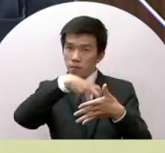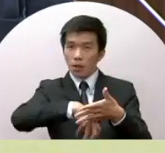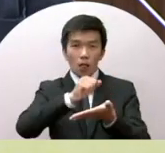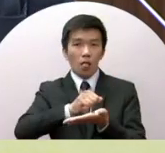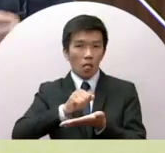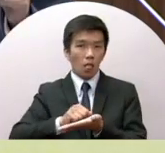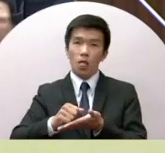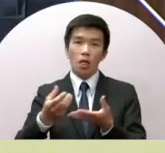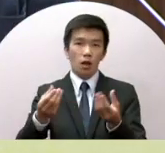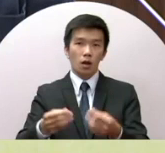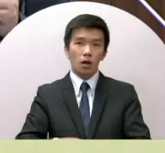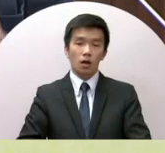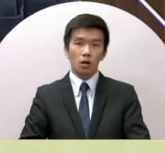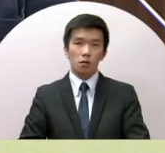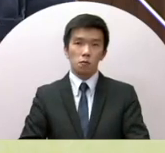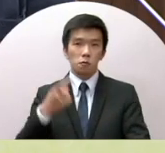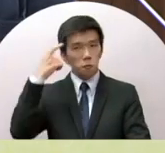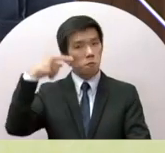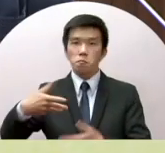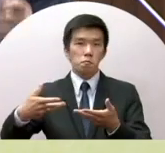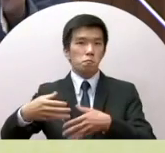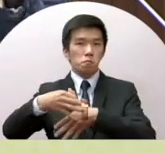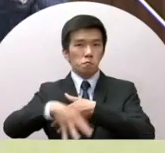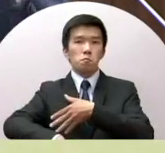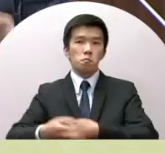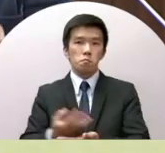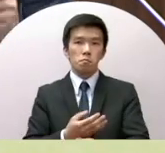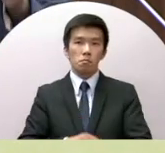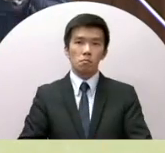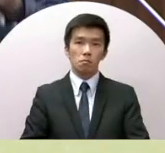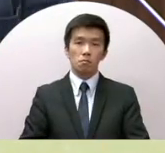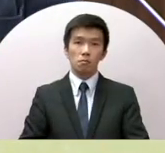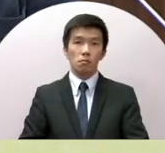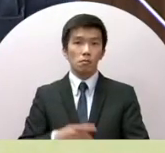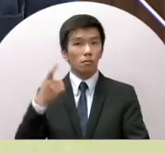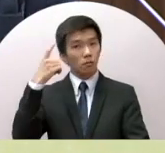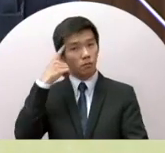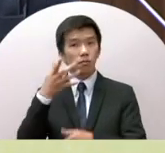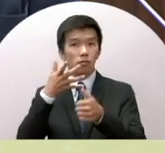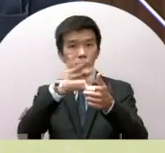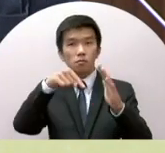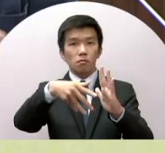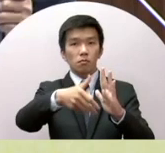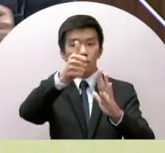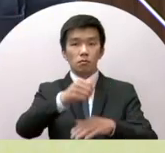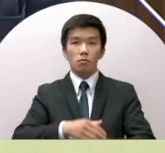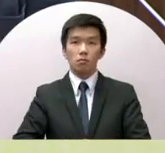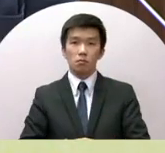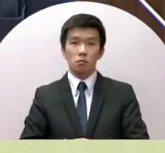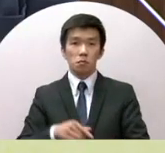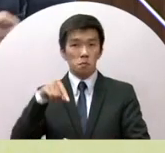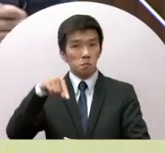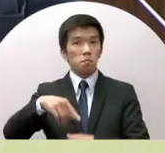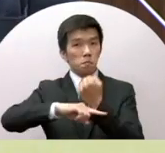相关的规定。那事实上，我认为这个部分是一个缺失。那在这部分，我想请教一下院长，这部分是不是可以